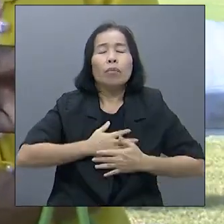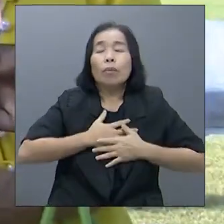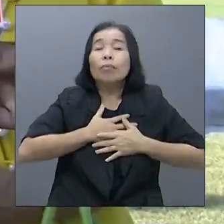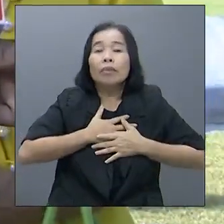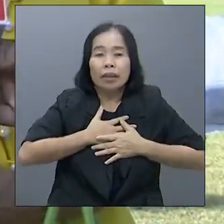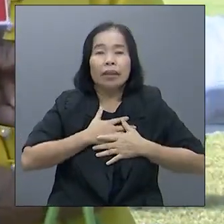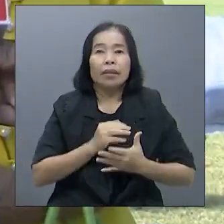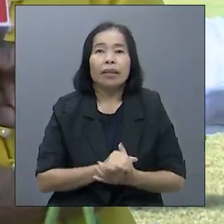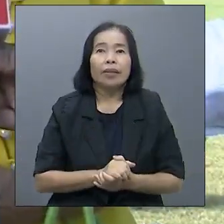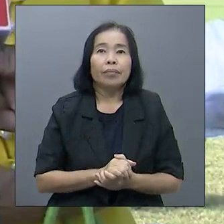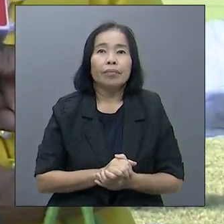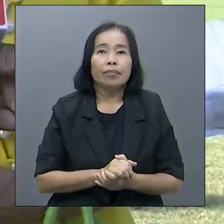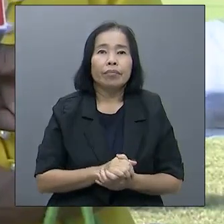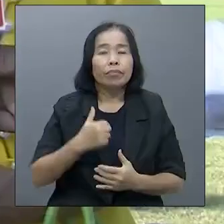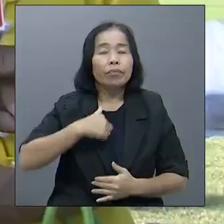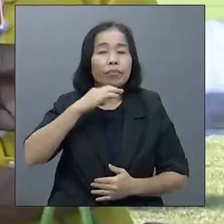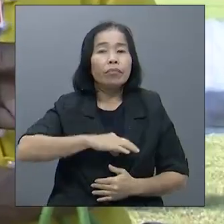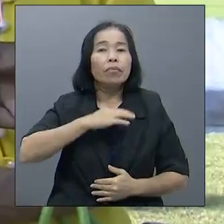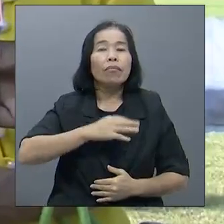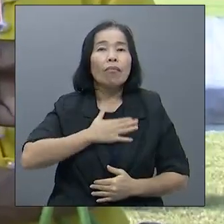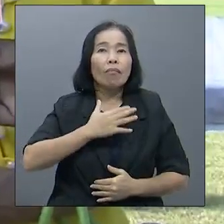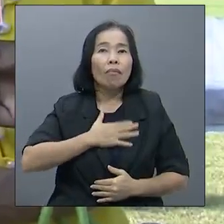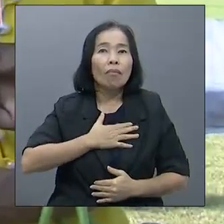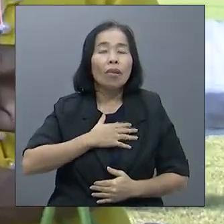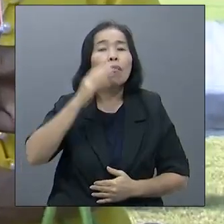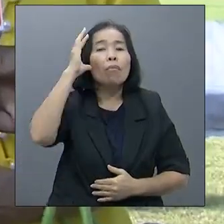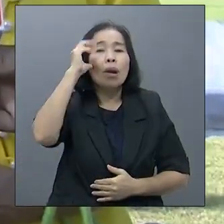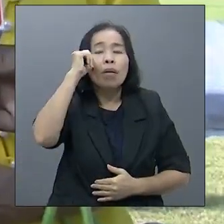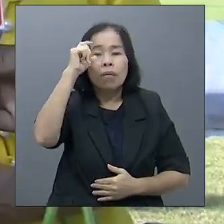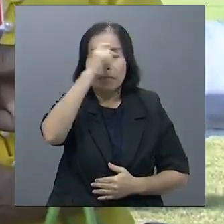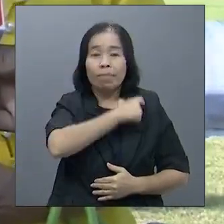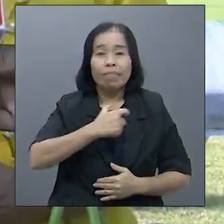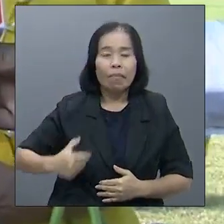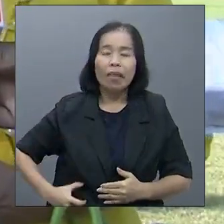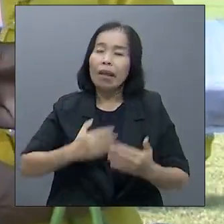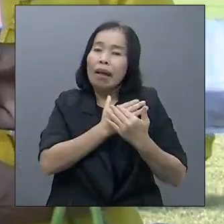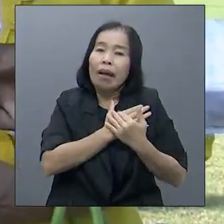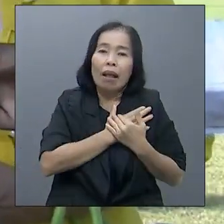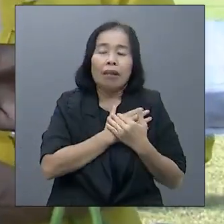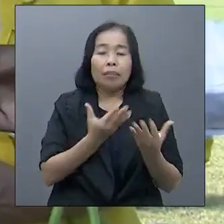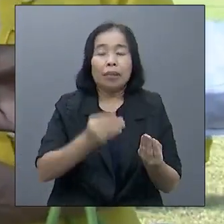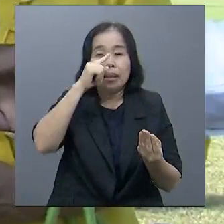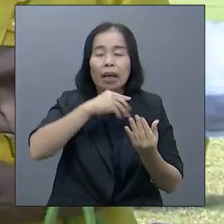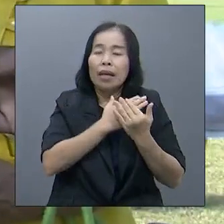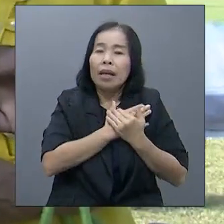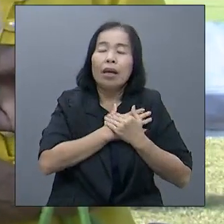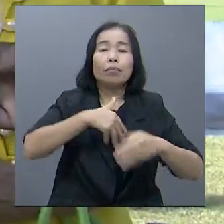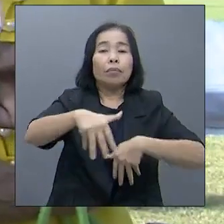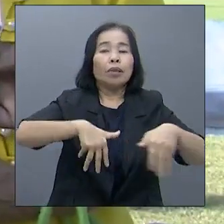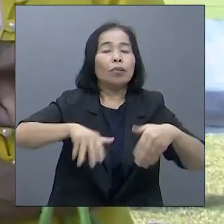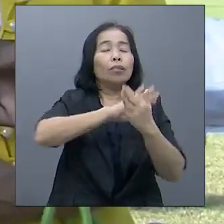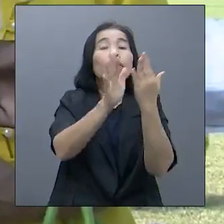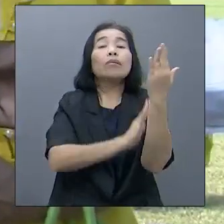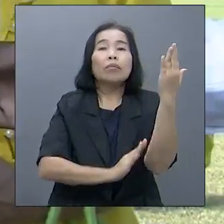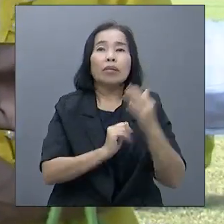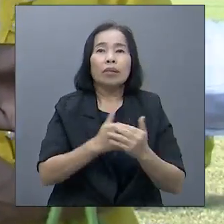ๆทำให้รู้สึกว่าเออพ่อหลวงก็รักแผ่นดินรักทั้งประชาชนทุกๆคนค่ะตรงนี้